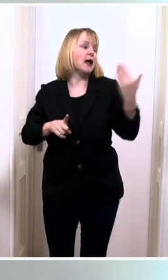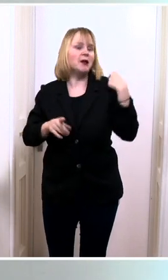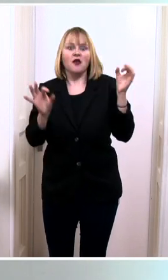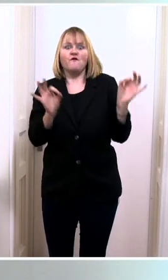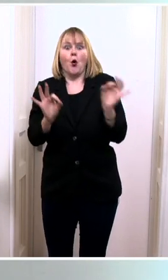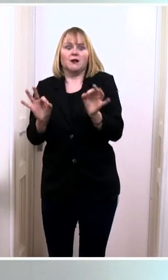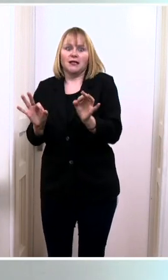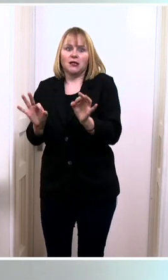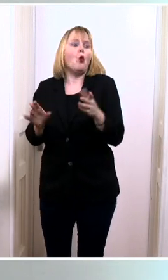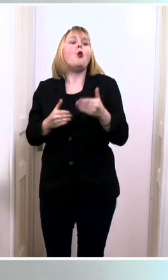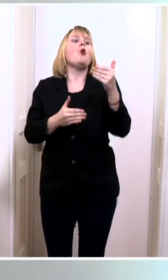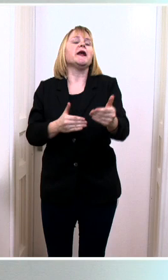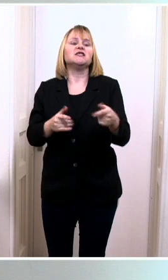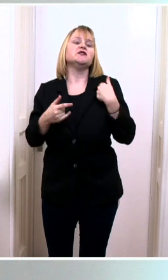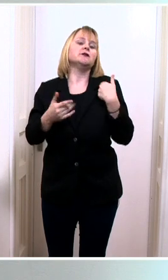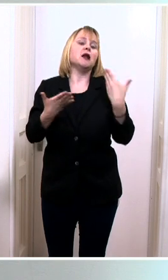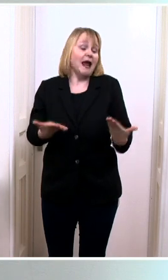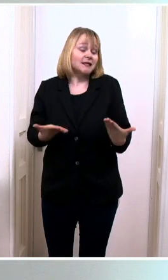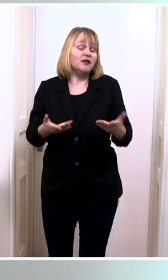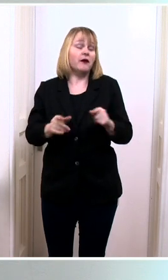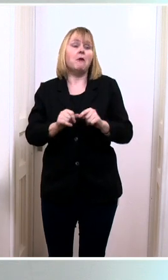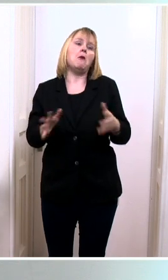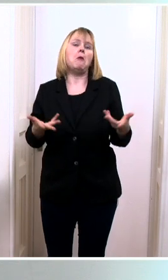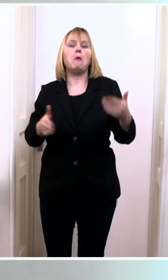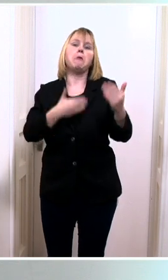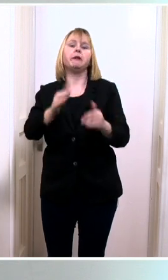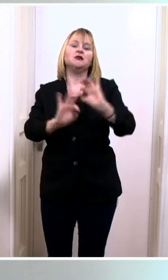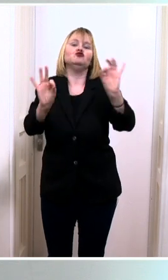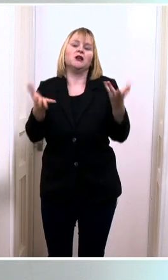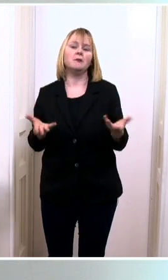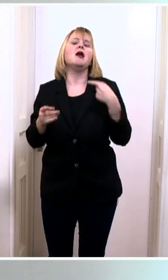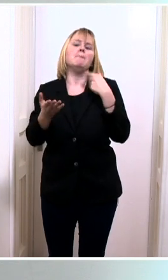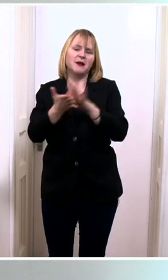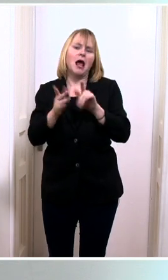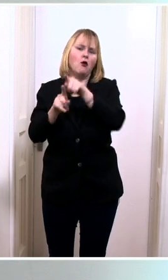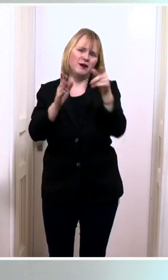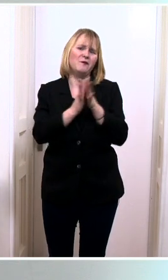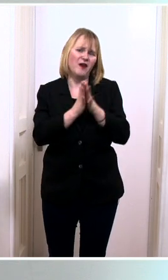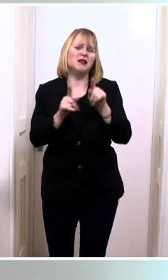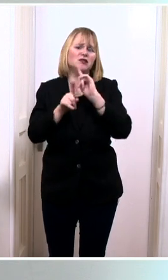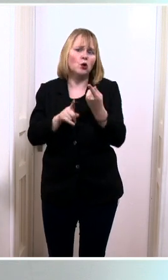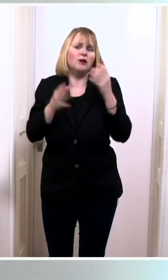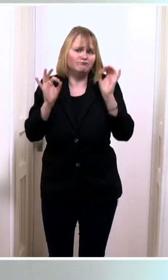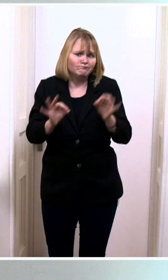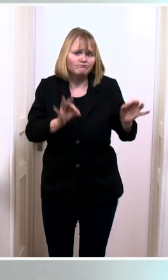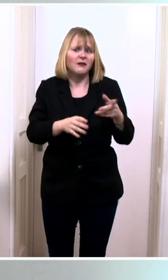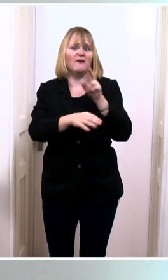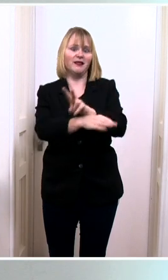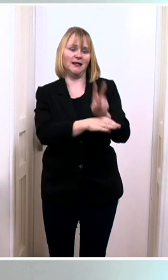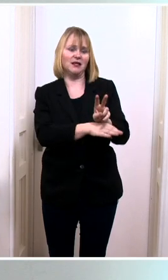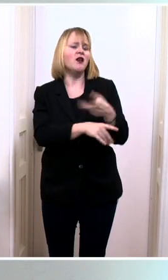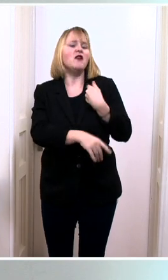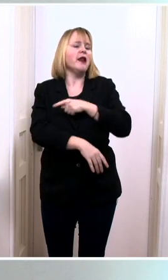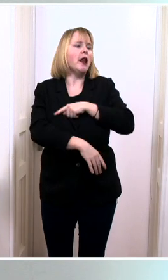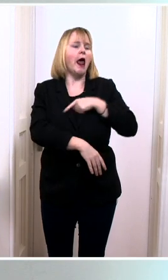vorsichtig. Also ich kann nur jeden auffordern, der Symptome hat, sich testen zu lassen. Es ist wirklich sehr wichtig, weil wenn man zu lange